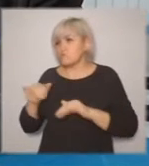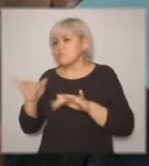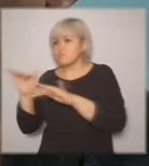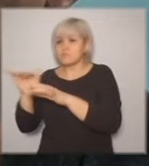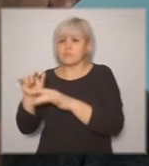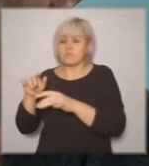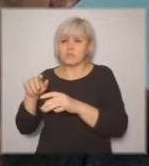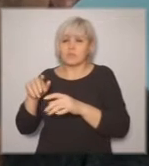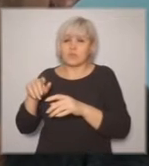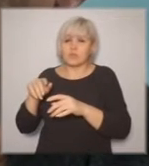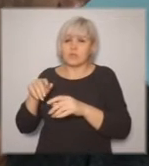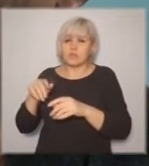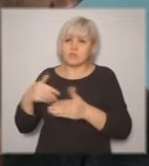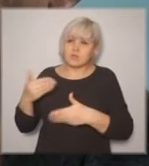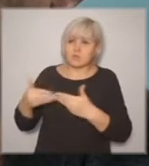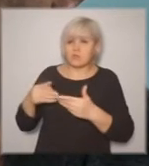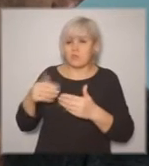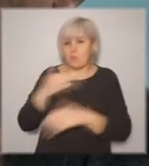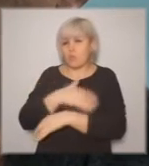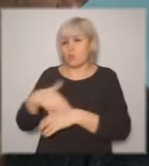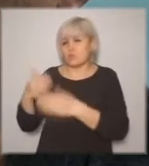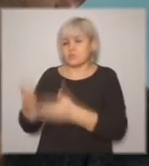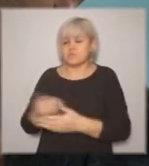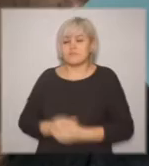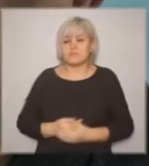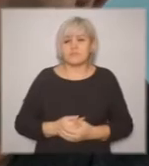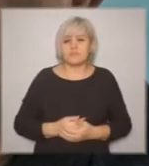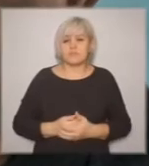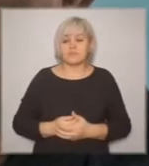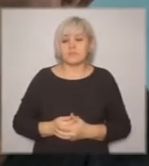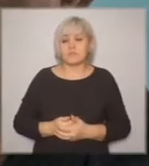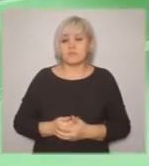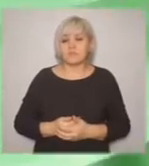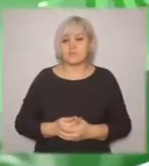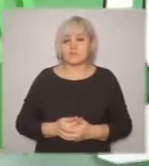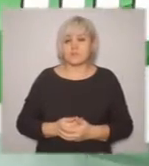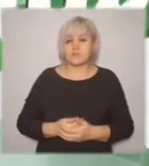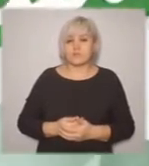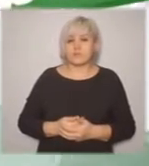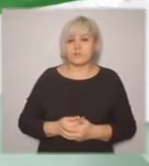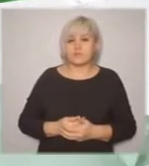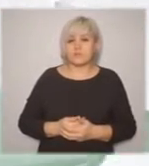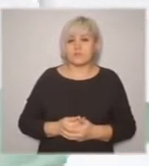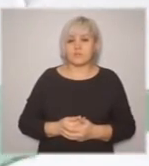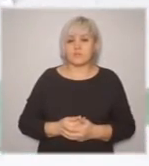опыт, ты это сможешь применить в процессе передвижения по улицам.